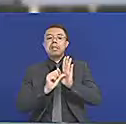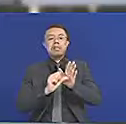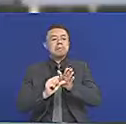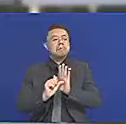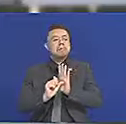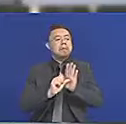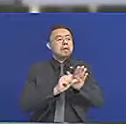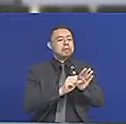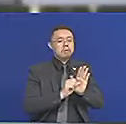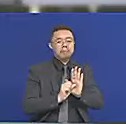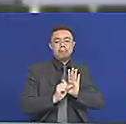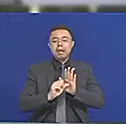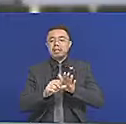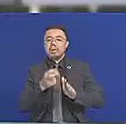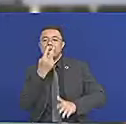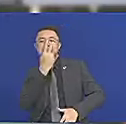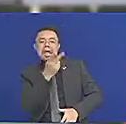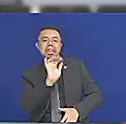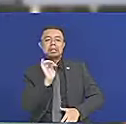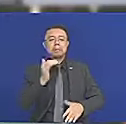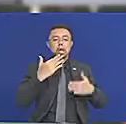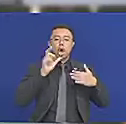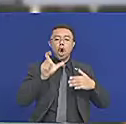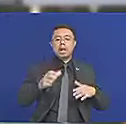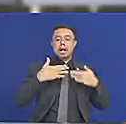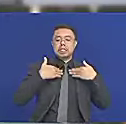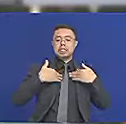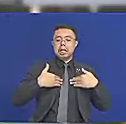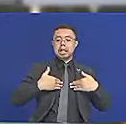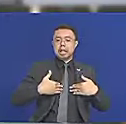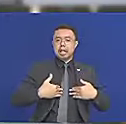tindakan-tindakan yang kelihatan dia itu